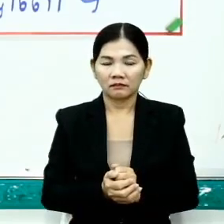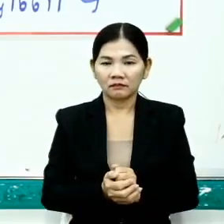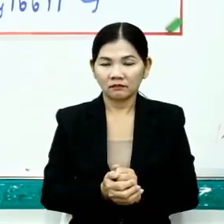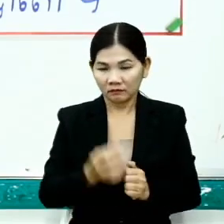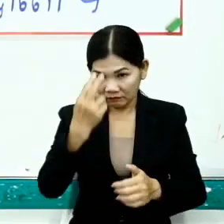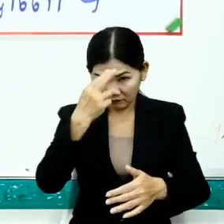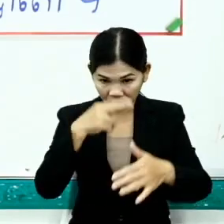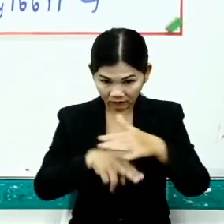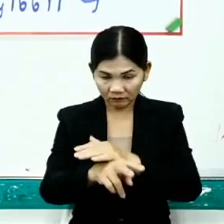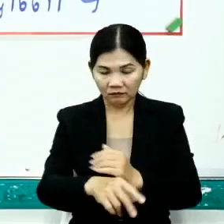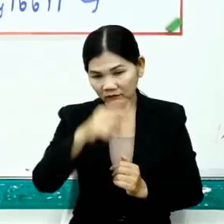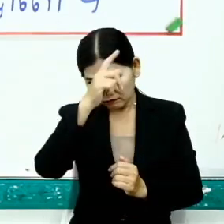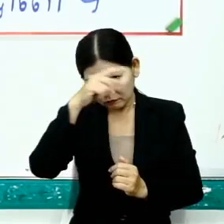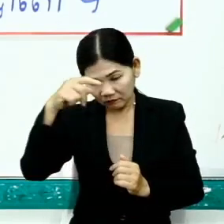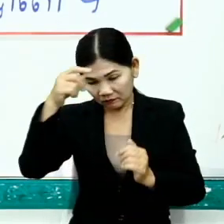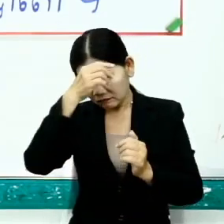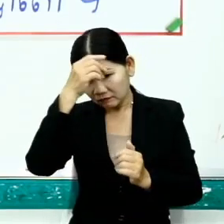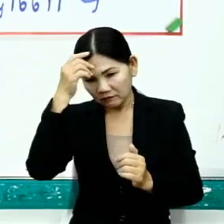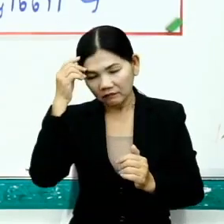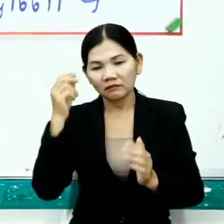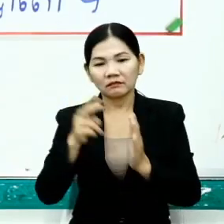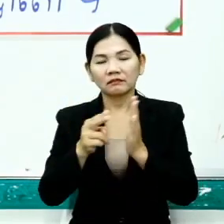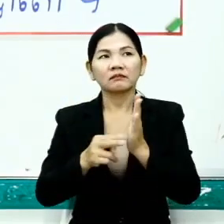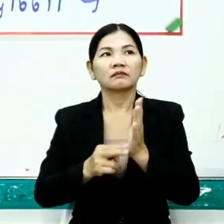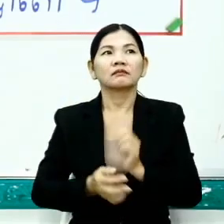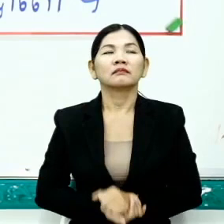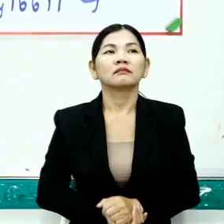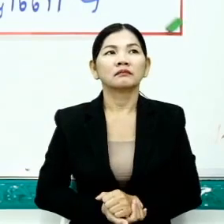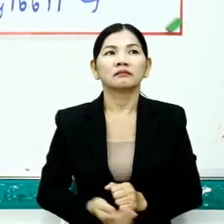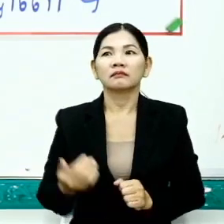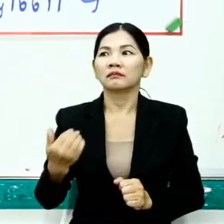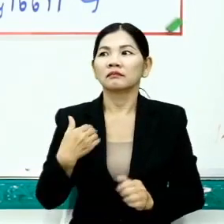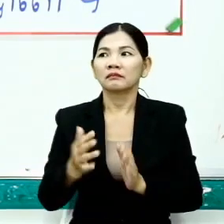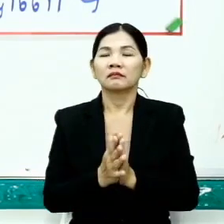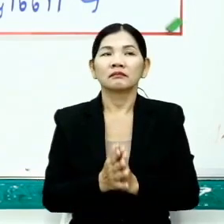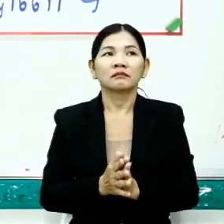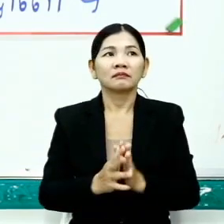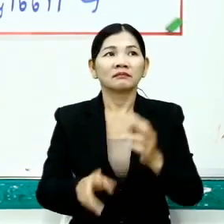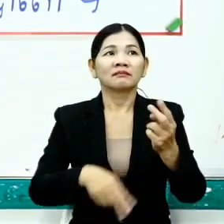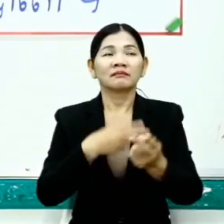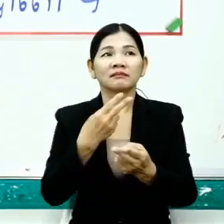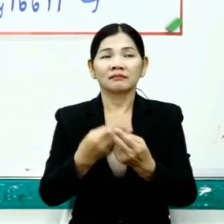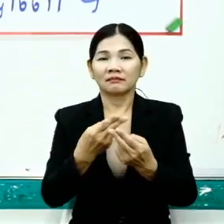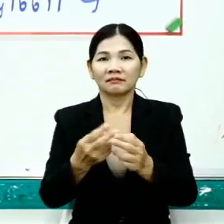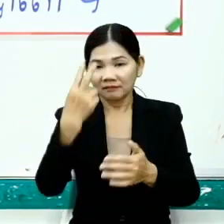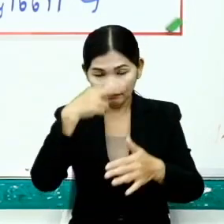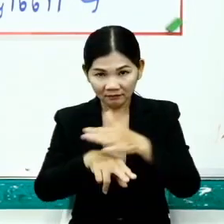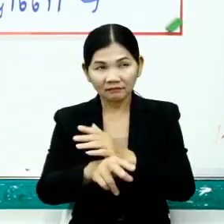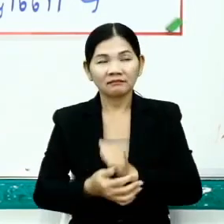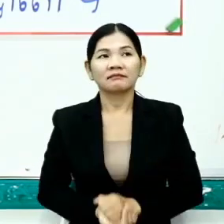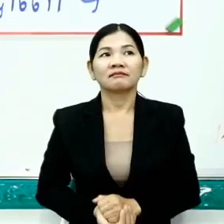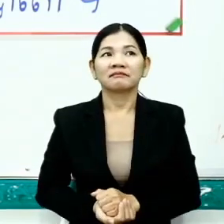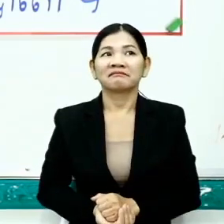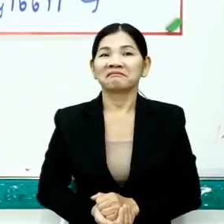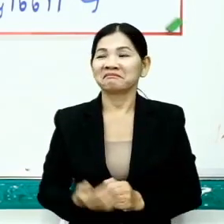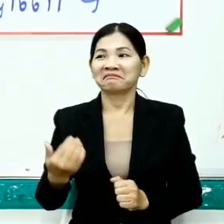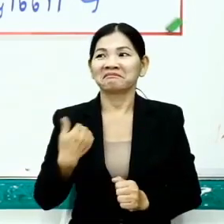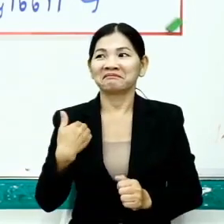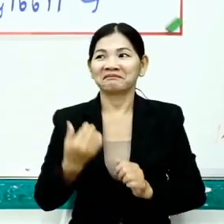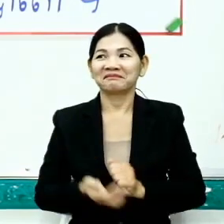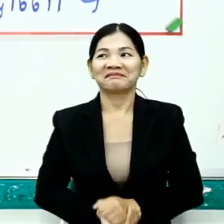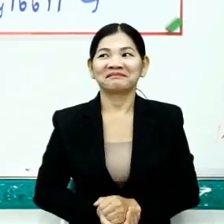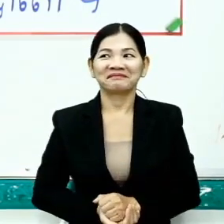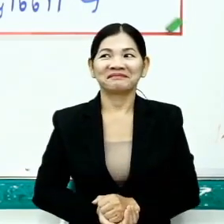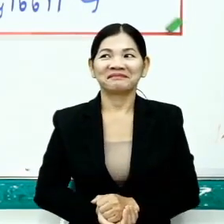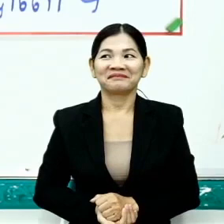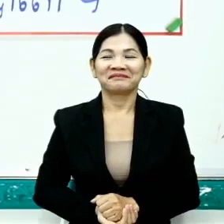កូនទុះទាយសាច់រឿងនៅក្នុងអត្ថបទរបស់យើងចាកូននៅចាំចម្លើយដែលកូនបានទុះទាយតើឬទេកូន